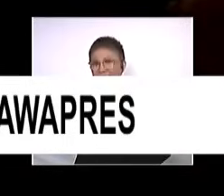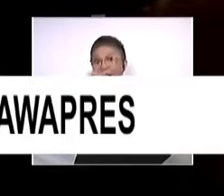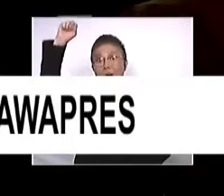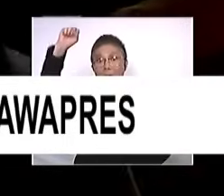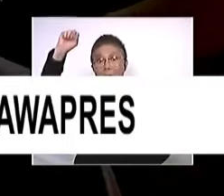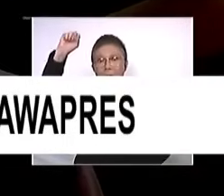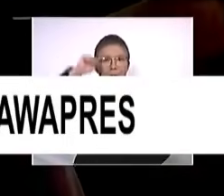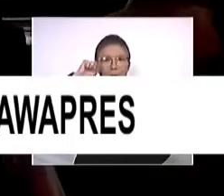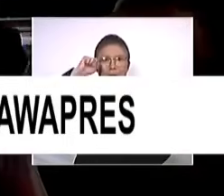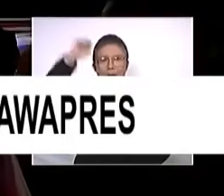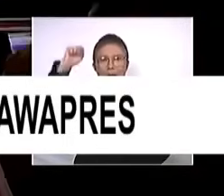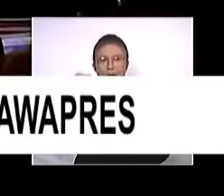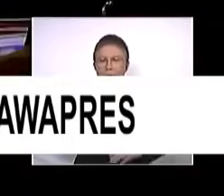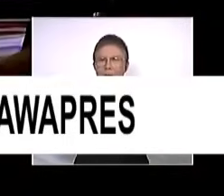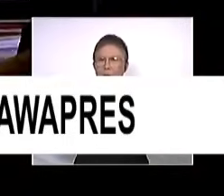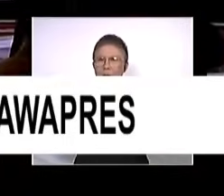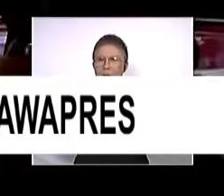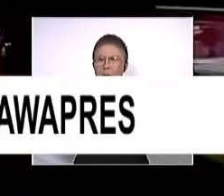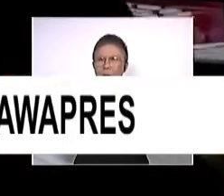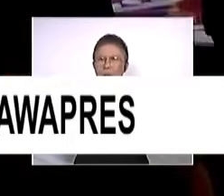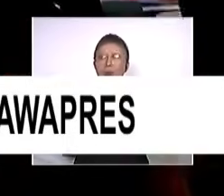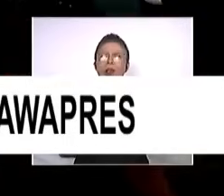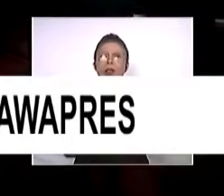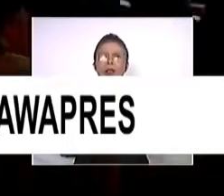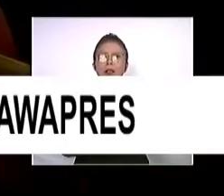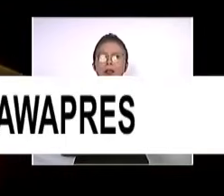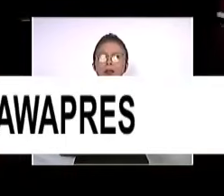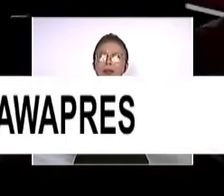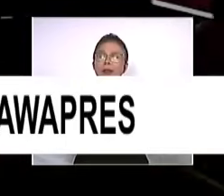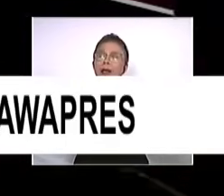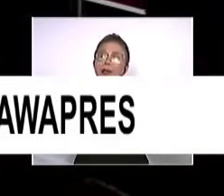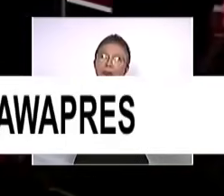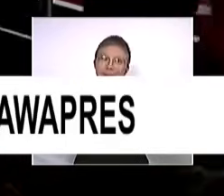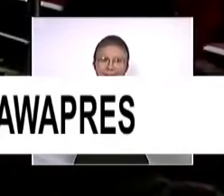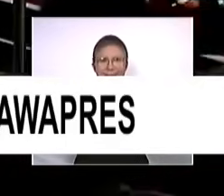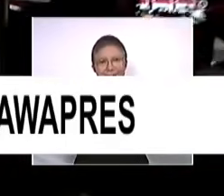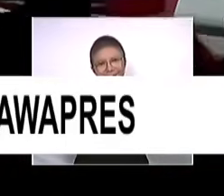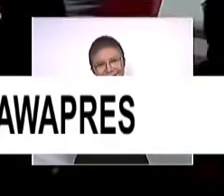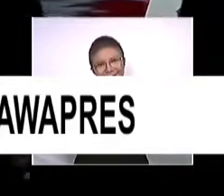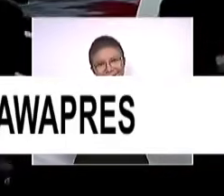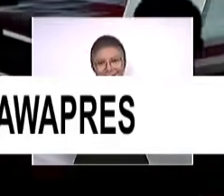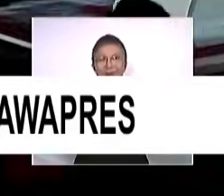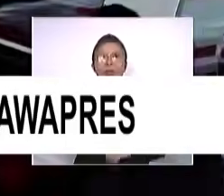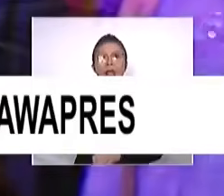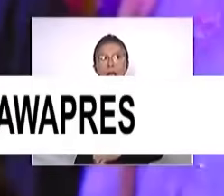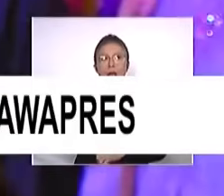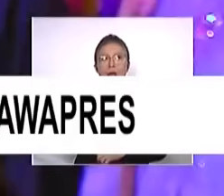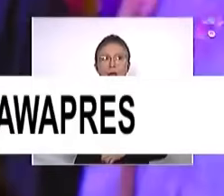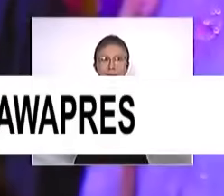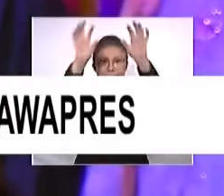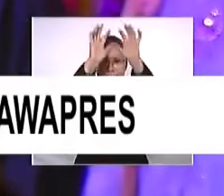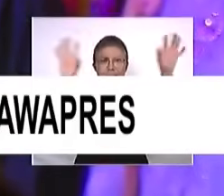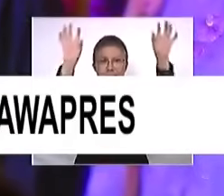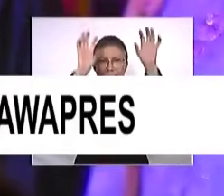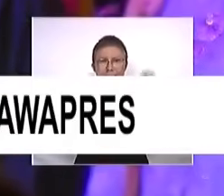high class gitu kelas menengah ke atas Tetapi bagaimana sebenarnya eh para capres yang akan berdebat nanti punya tugas besar